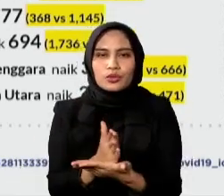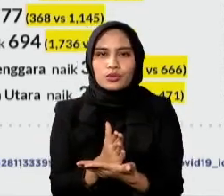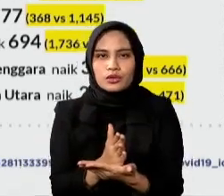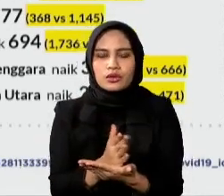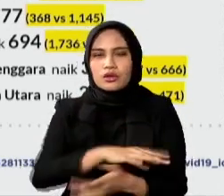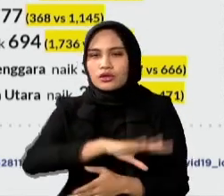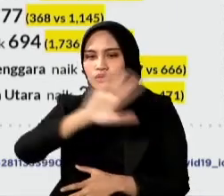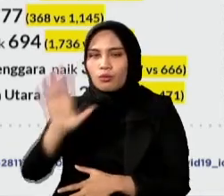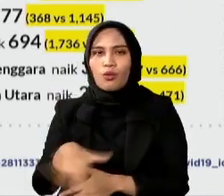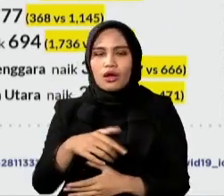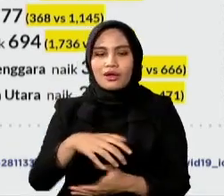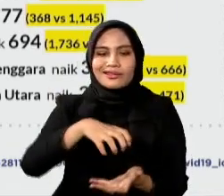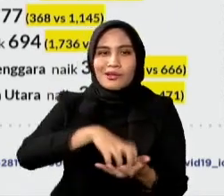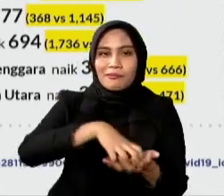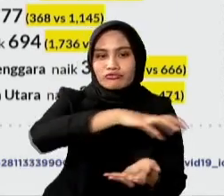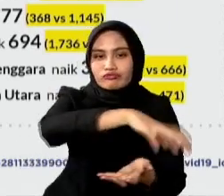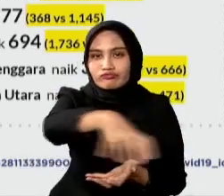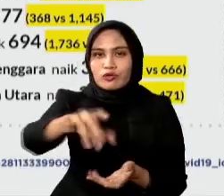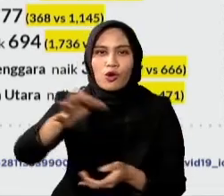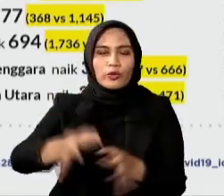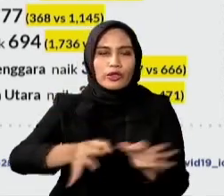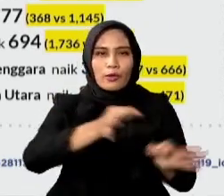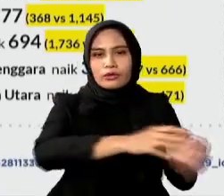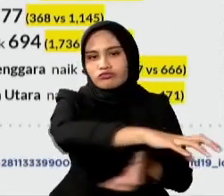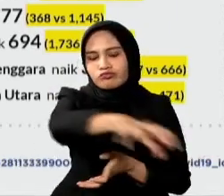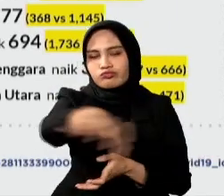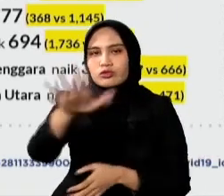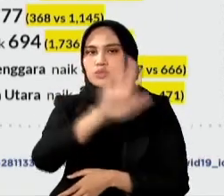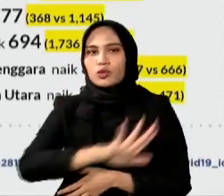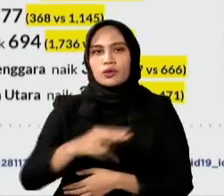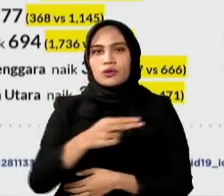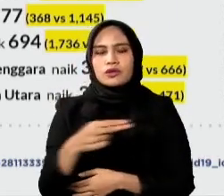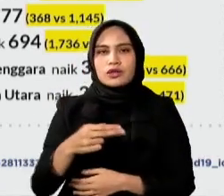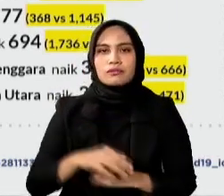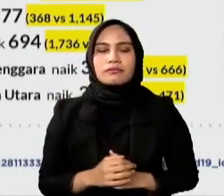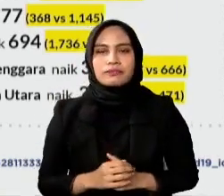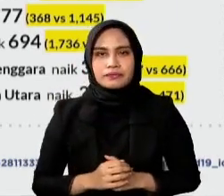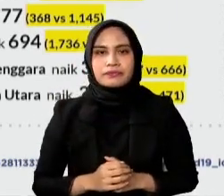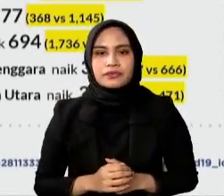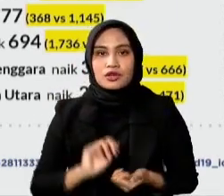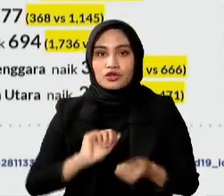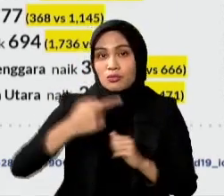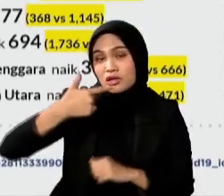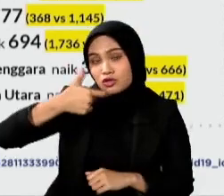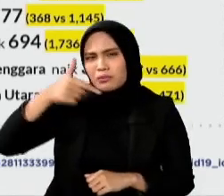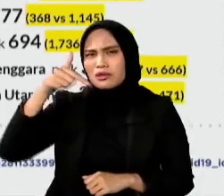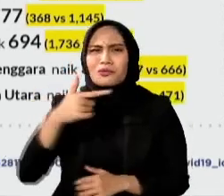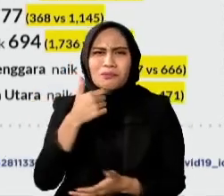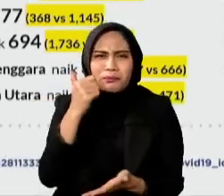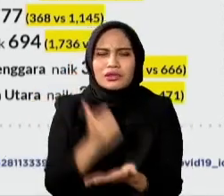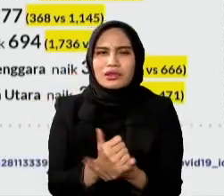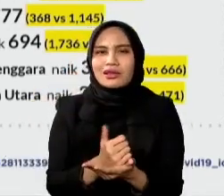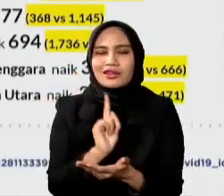di seluruh wilayah di Indonesia jumlah testing sangat mempengaruhi besar kecilnya jumlah kasus positif baru yang